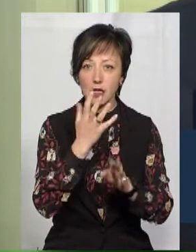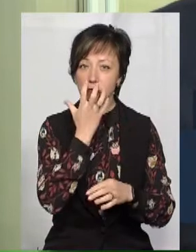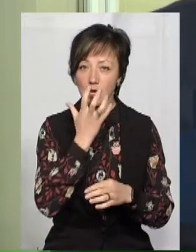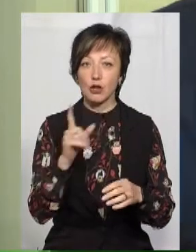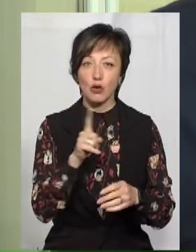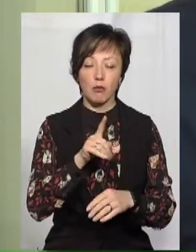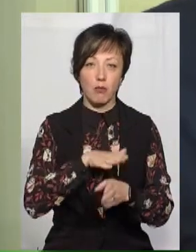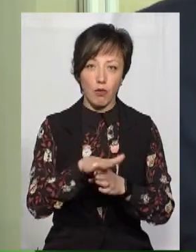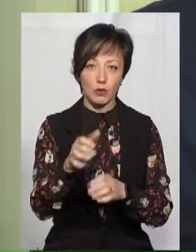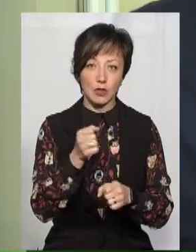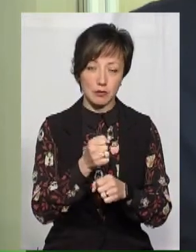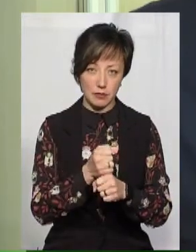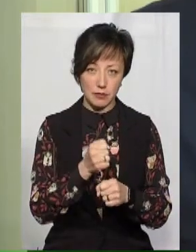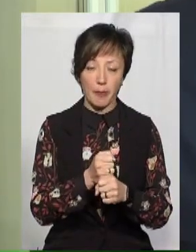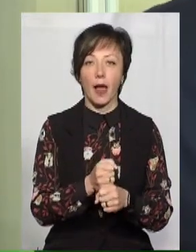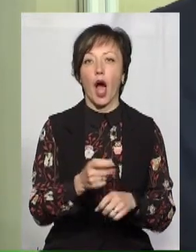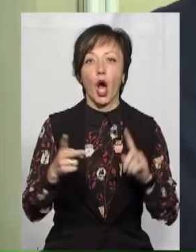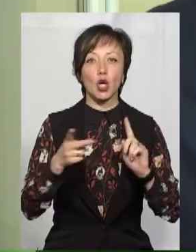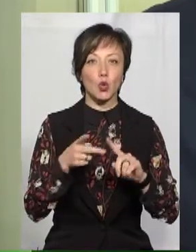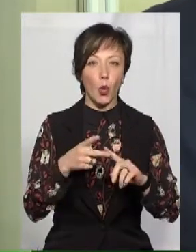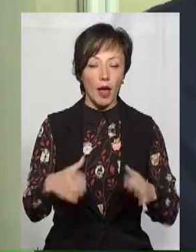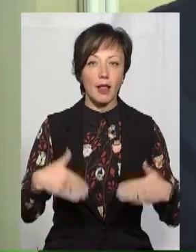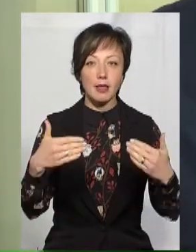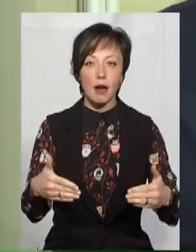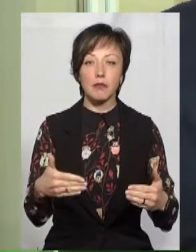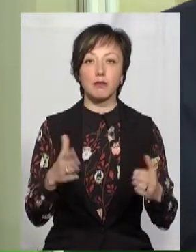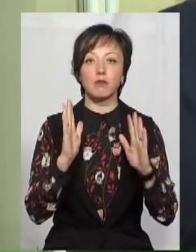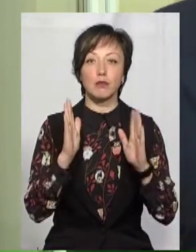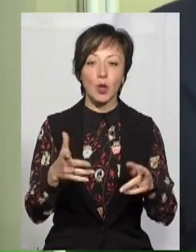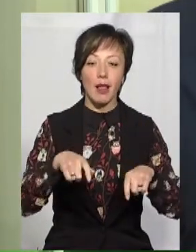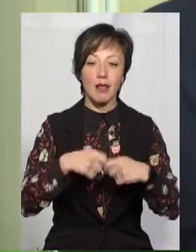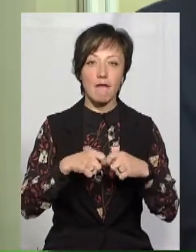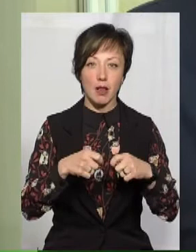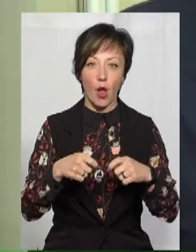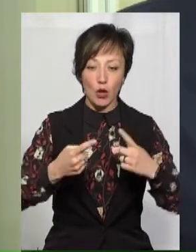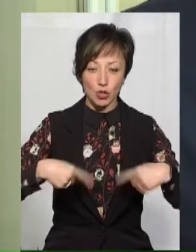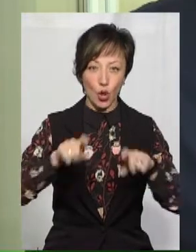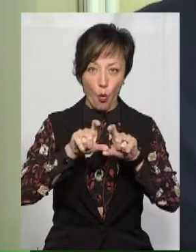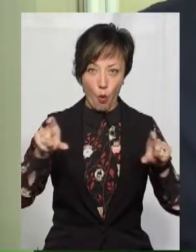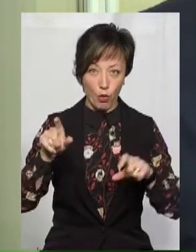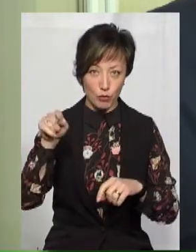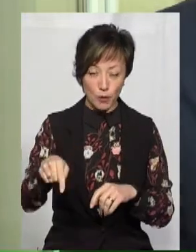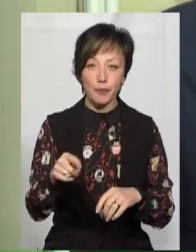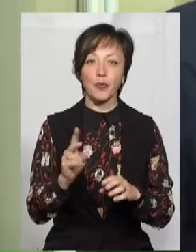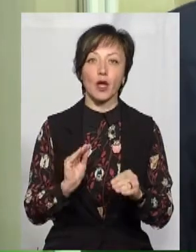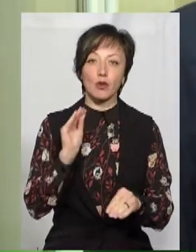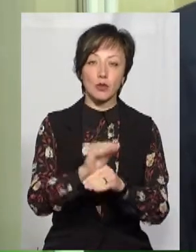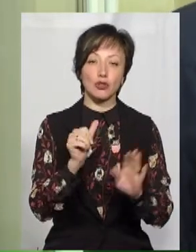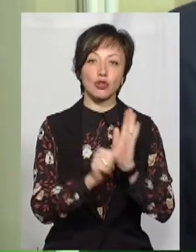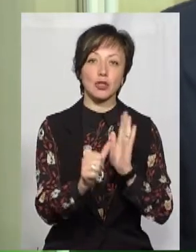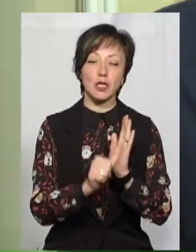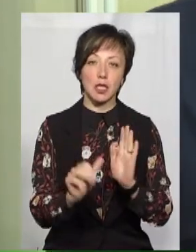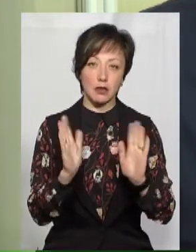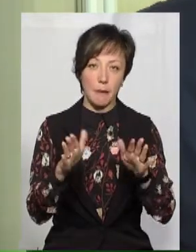повноцінно працювати. Другий етап – це відділення травматологічний корпус. На другий етап додається 60, вже